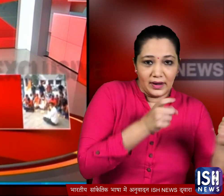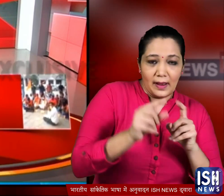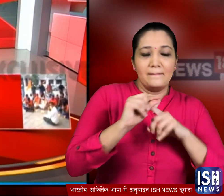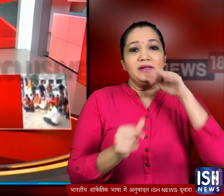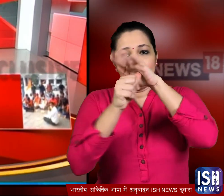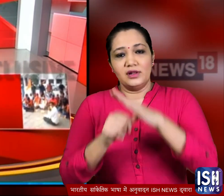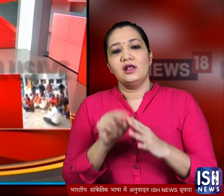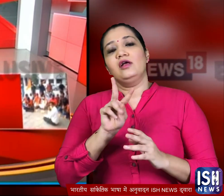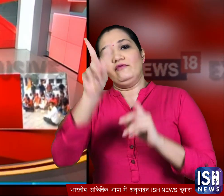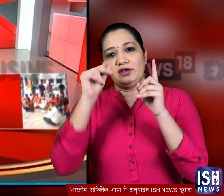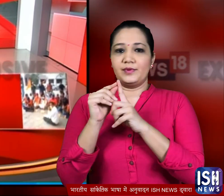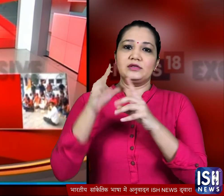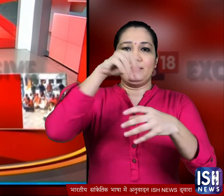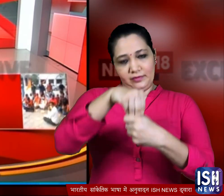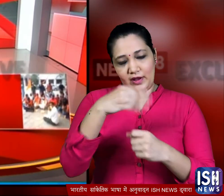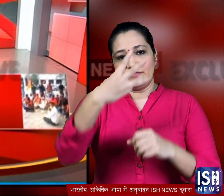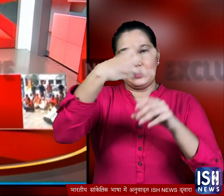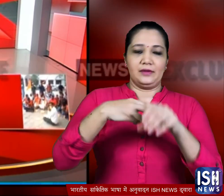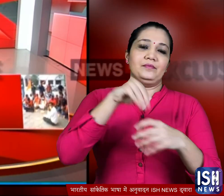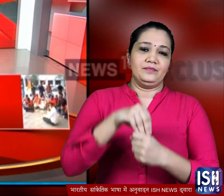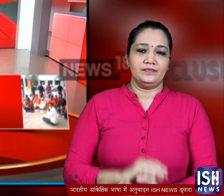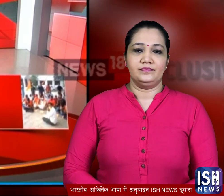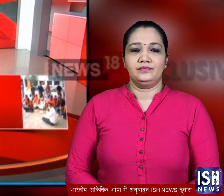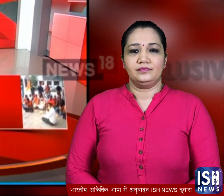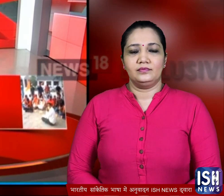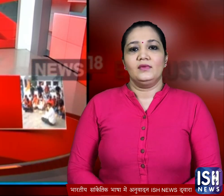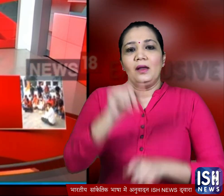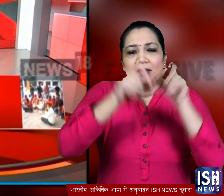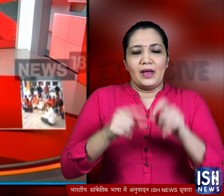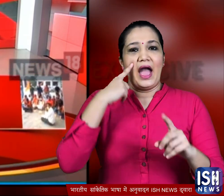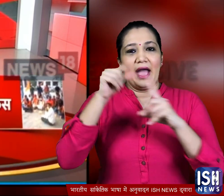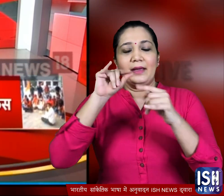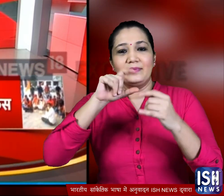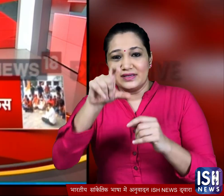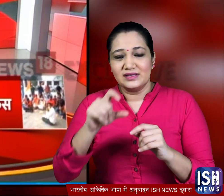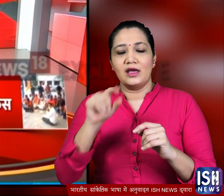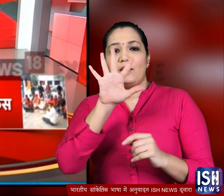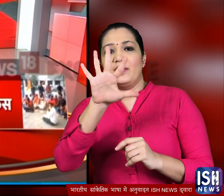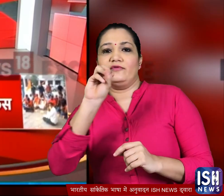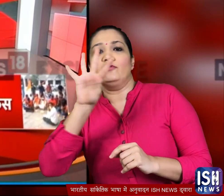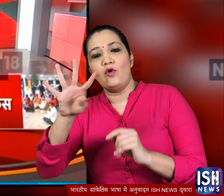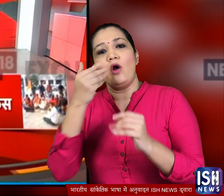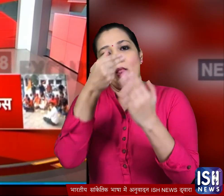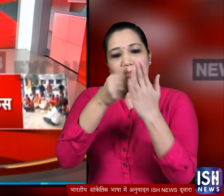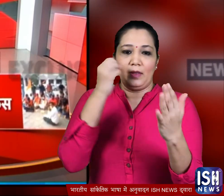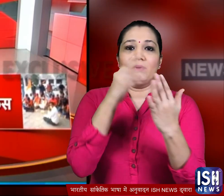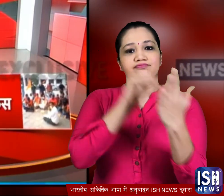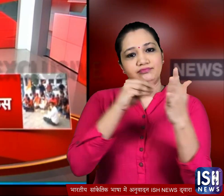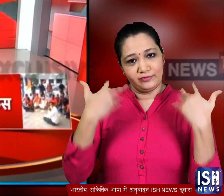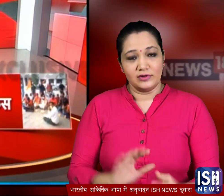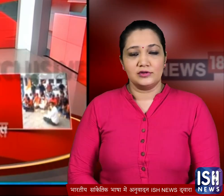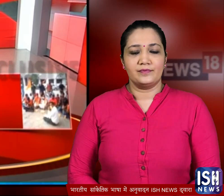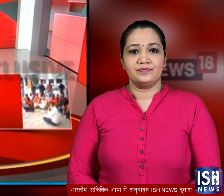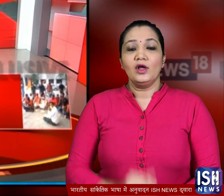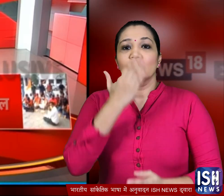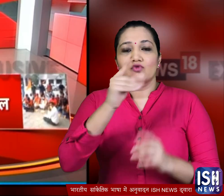स्कूल प्रशासन, प्रिंसिपल और वाइस प्रिंसिपल के नाम शामिल हैं। इन लोगों पर आईपीसी की धारा 504 के तहत केस दर्ज किया गया।